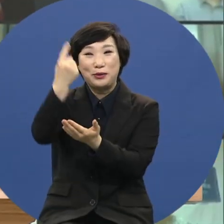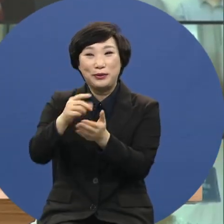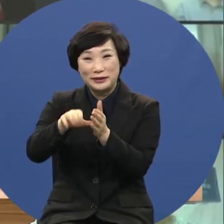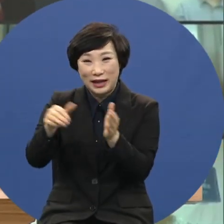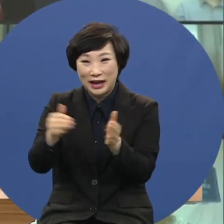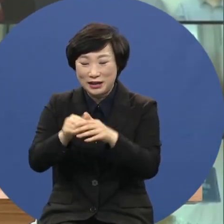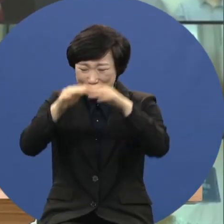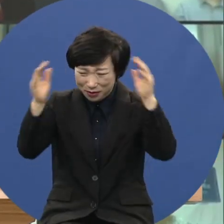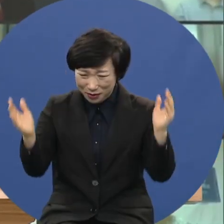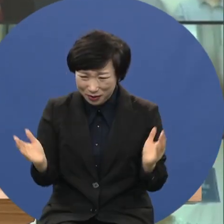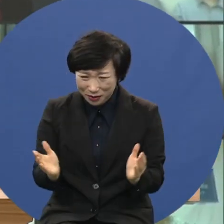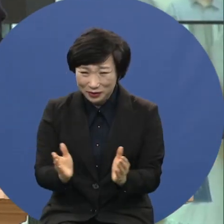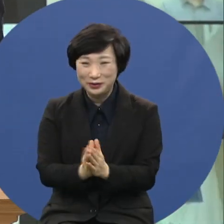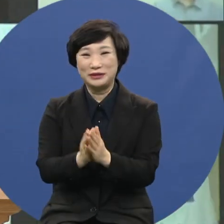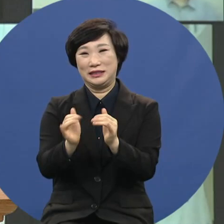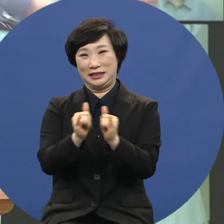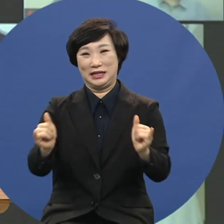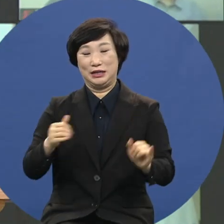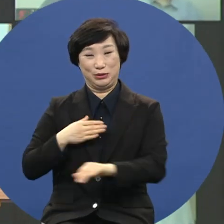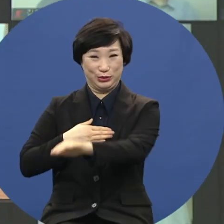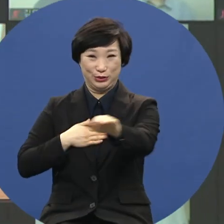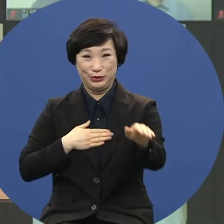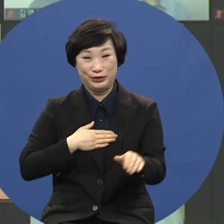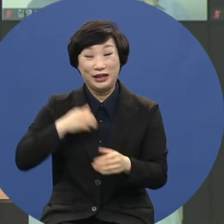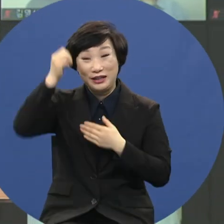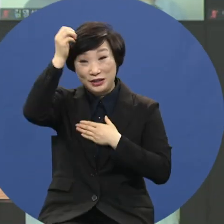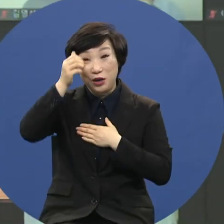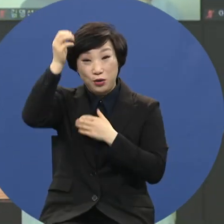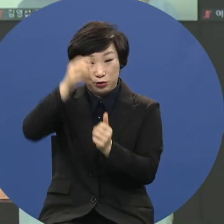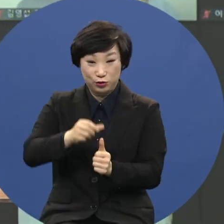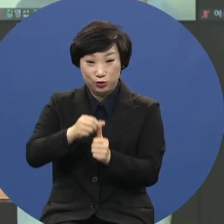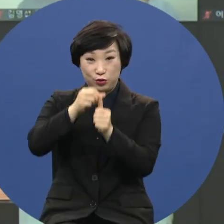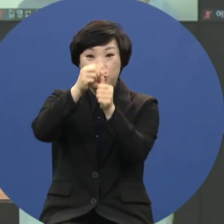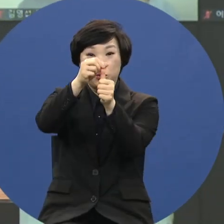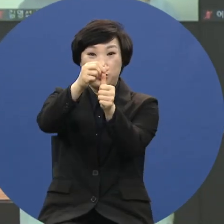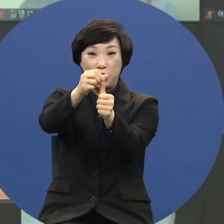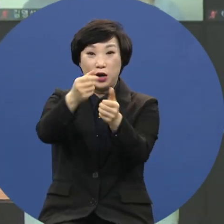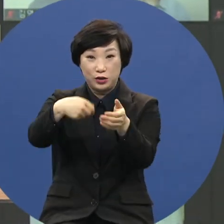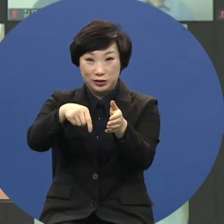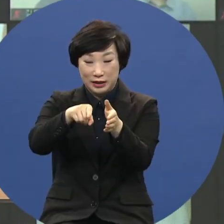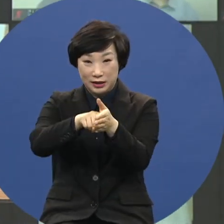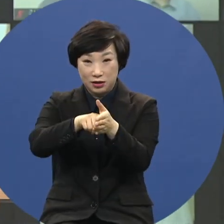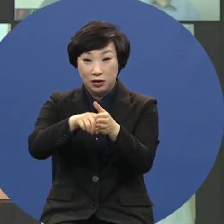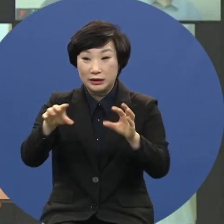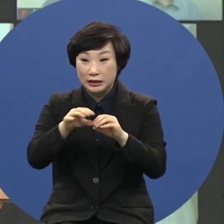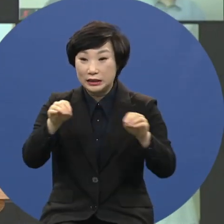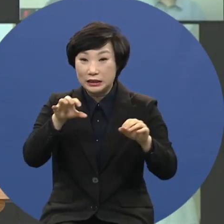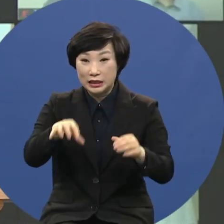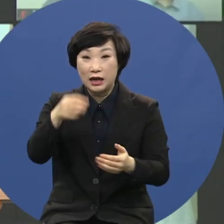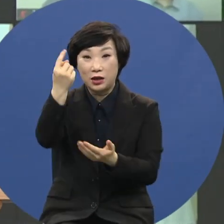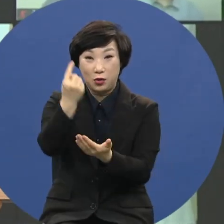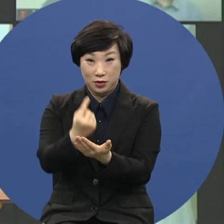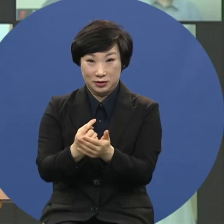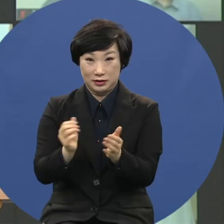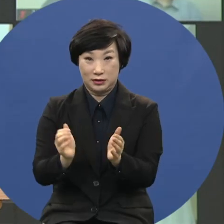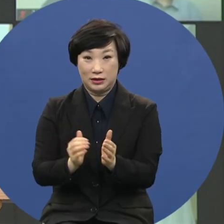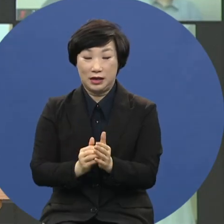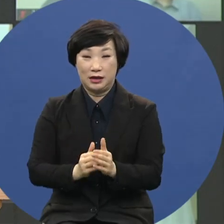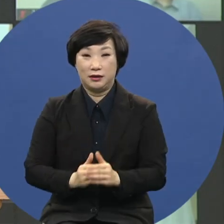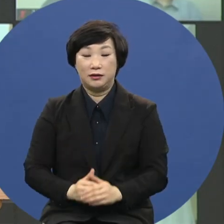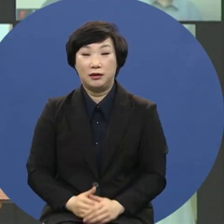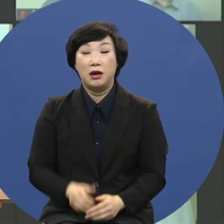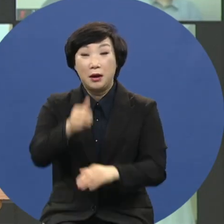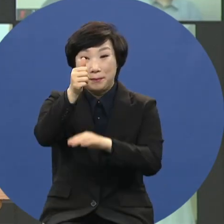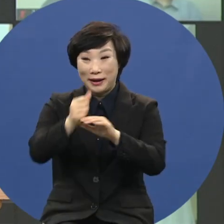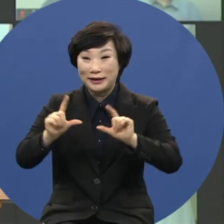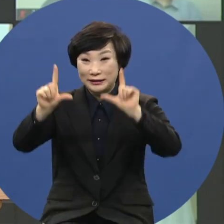그때까지 모든 인간들의 영혼을 구원하기 위해서 이 땅에 오셨다.